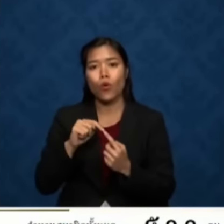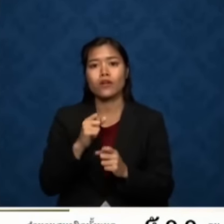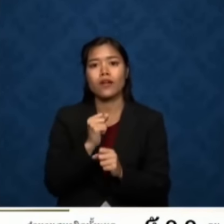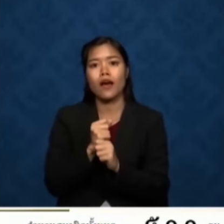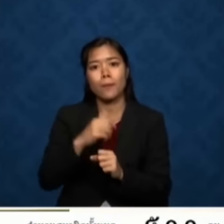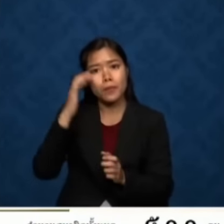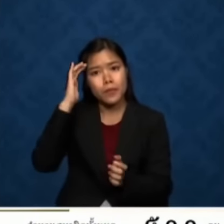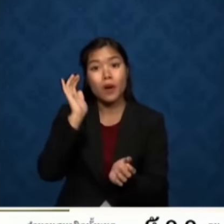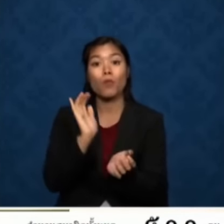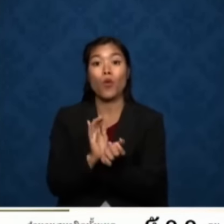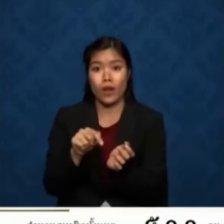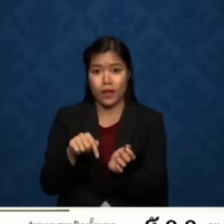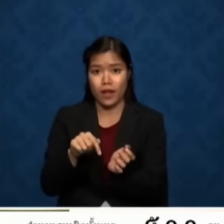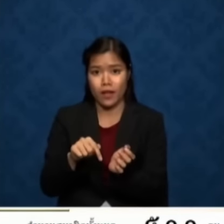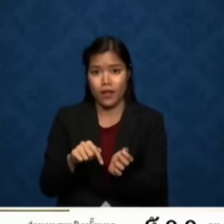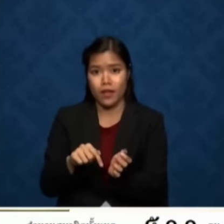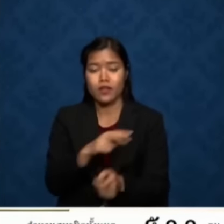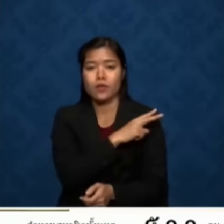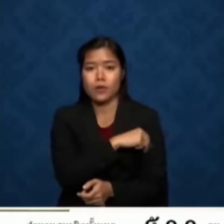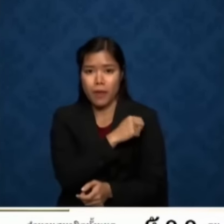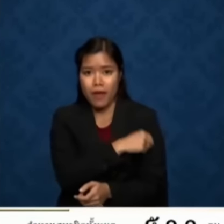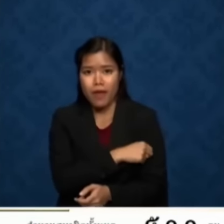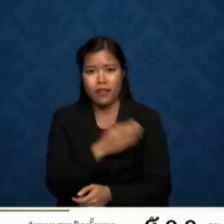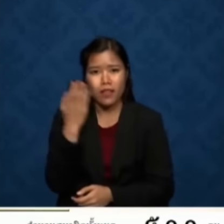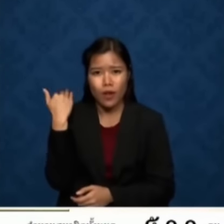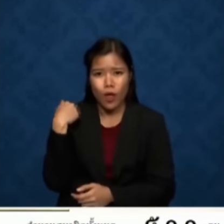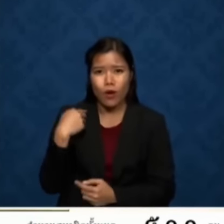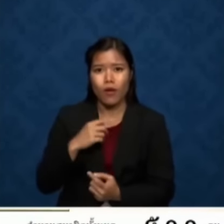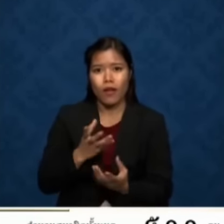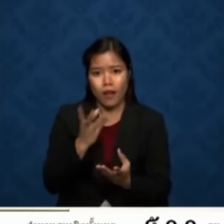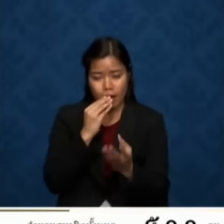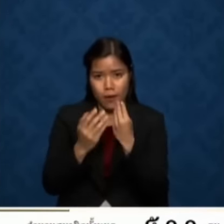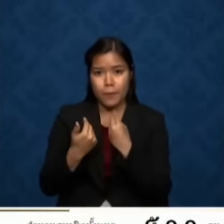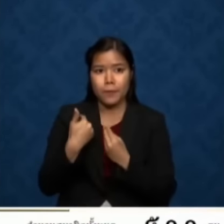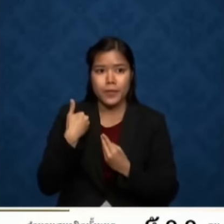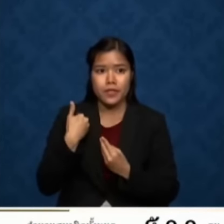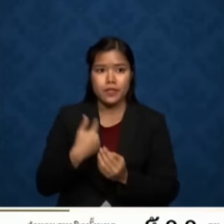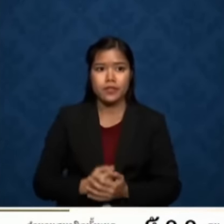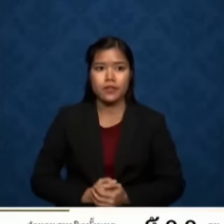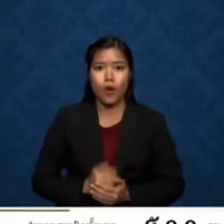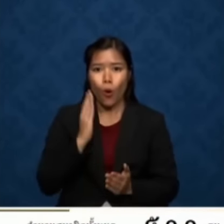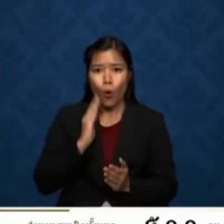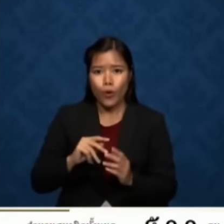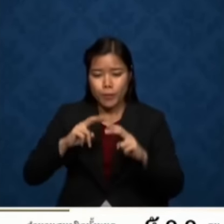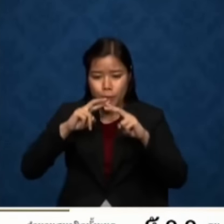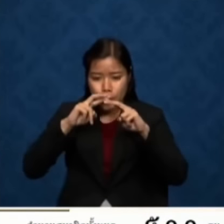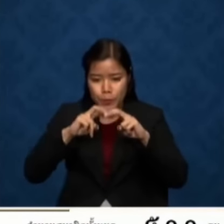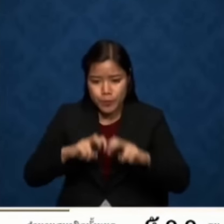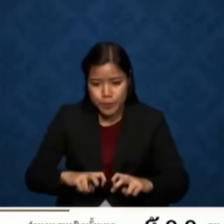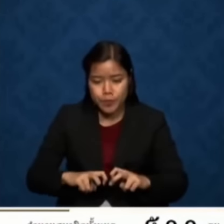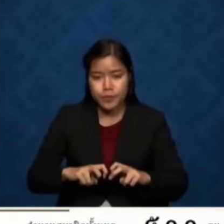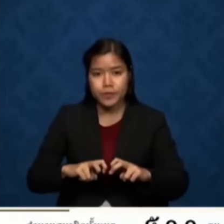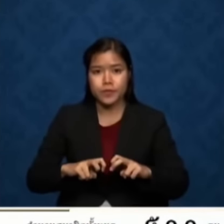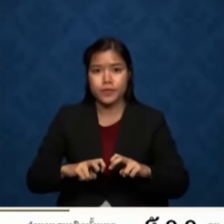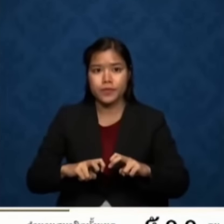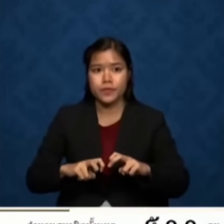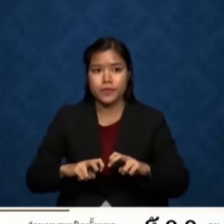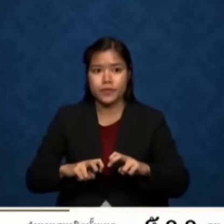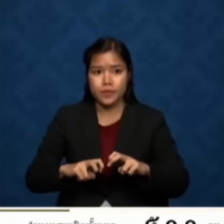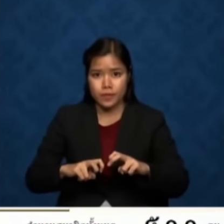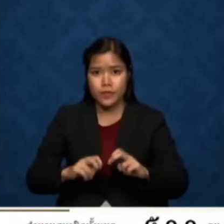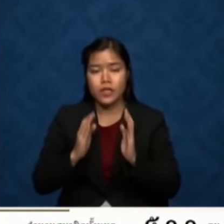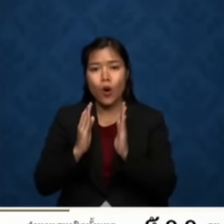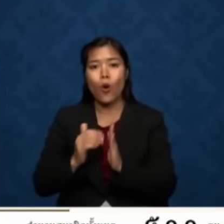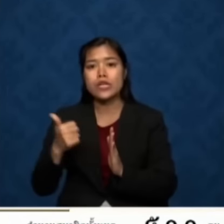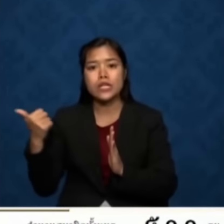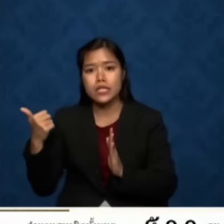ะวินิจฉัยแพทย์ผิดเนี่ยคือแพทยสภาไม่ใช่คนอื่นแล้วยิ่งมาอ่านจ